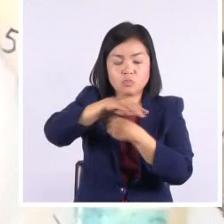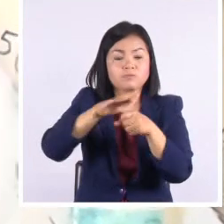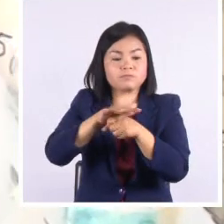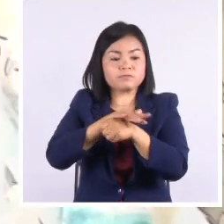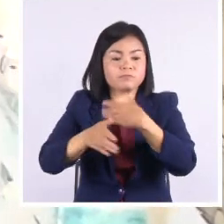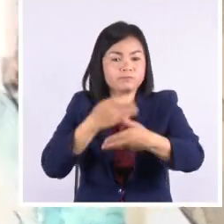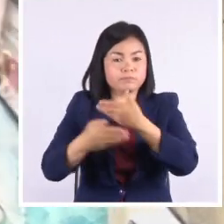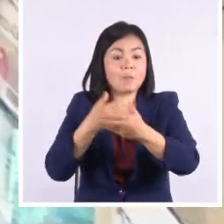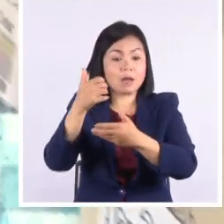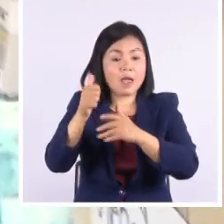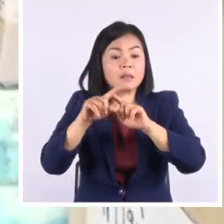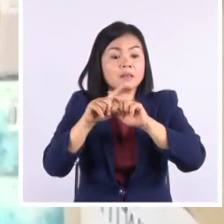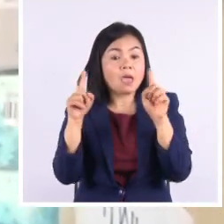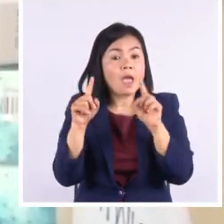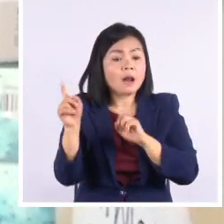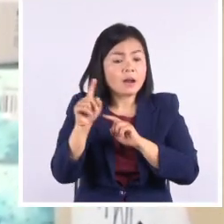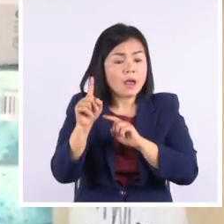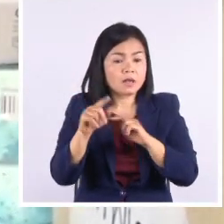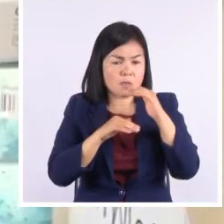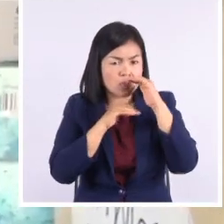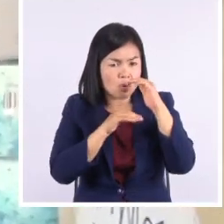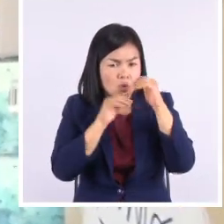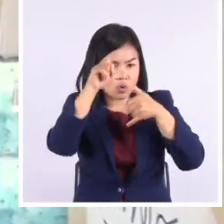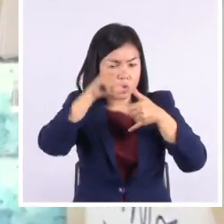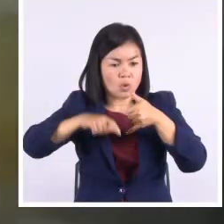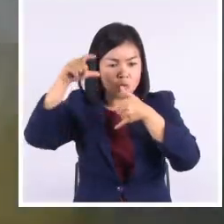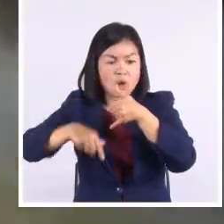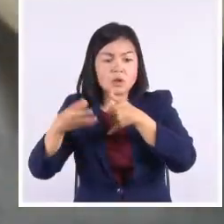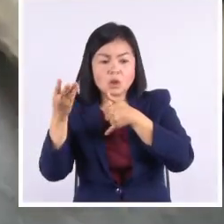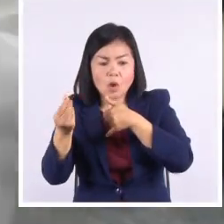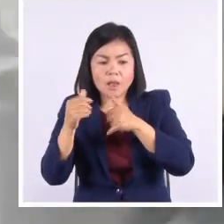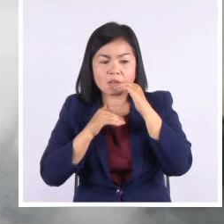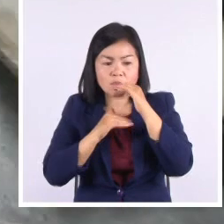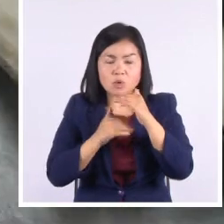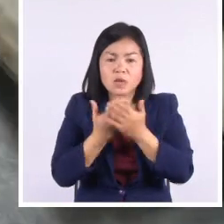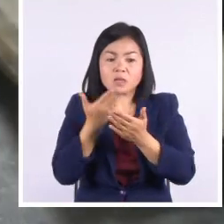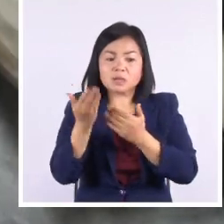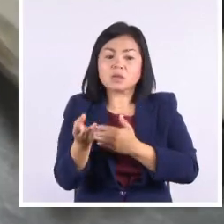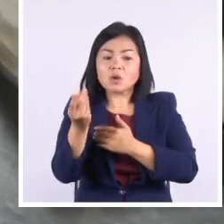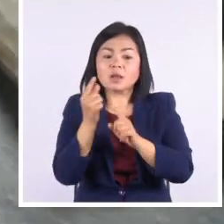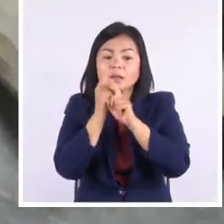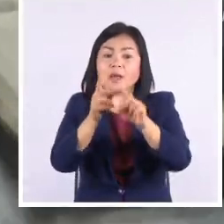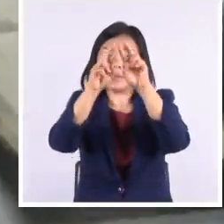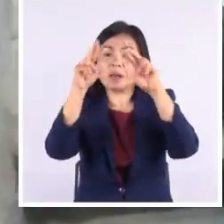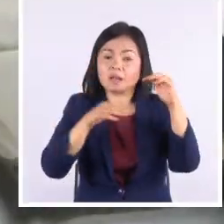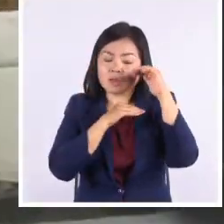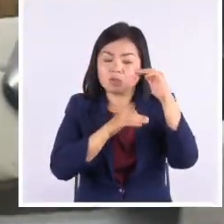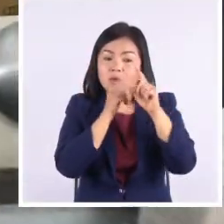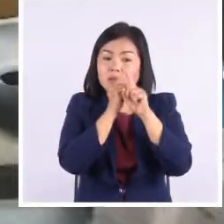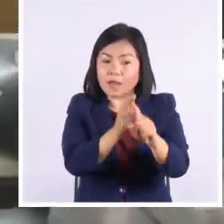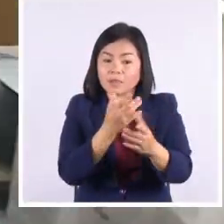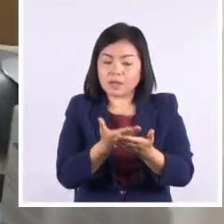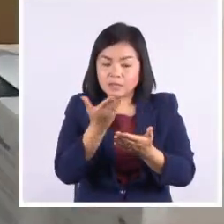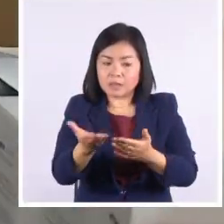อยู่นะครับแต่ว่าส่วนใหญ่เองก็จำกัดแล้วนะครับไม่ให้ว่าจะคนมาซื้อได้เท่าไหร่ก็ตามที่ร้านค้ากำหนดนะครับสูตร